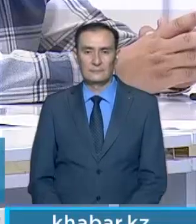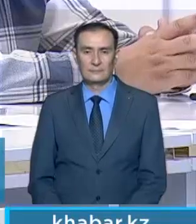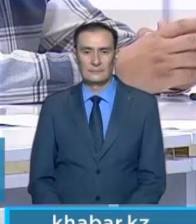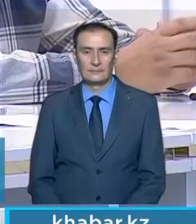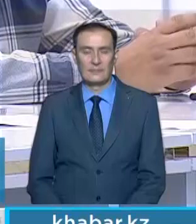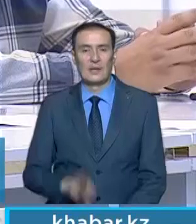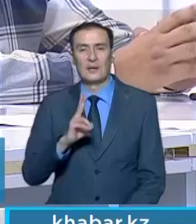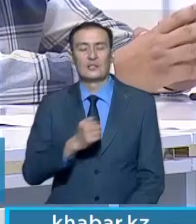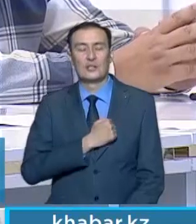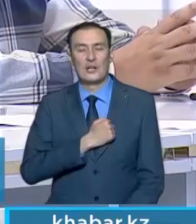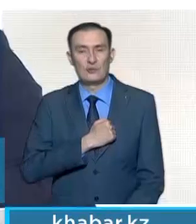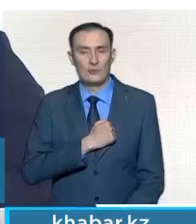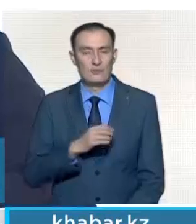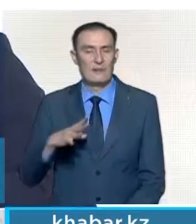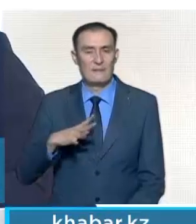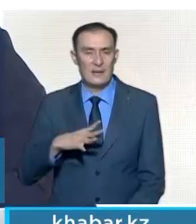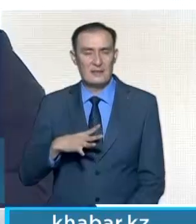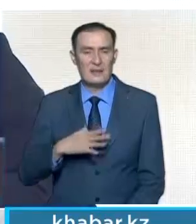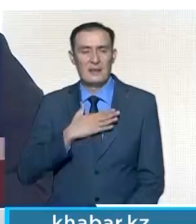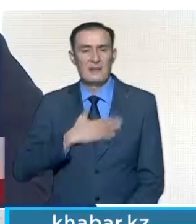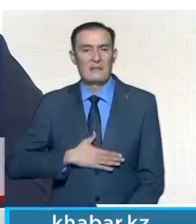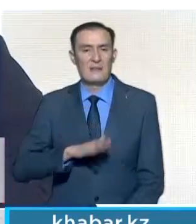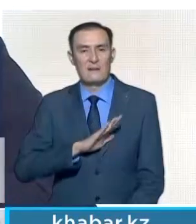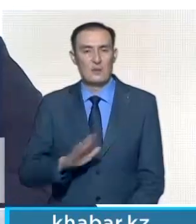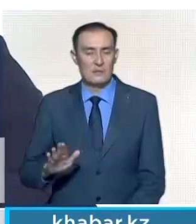К сожалению, имеет место быть недовольство